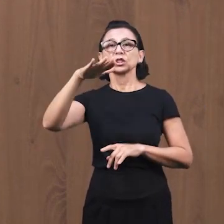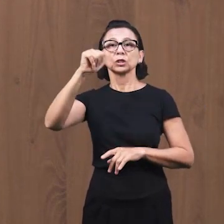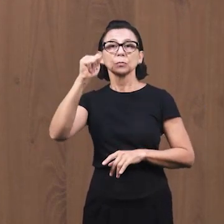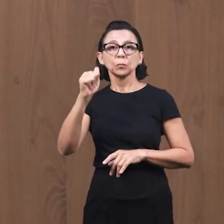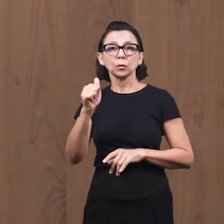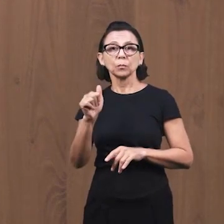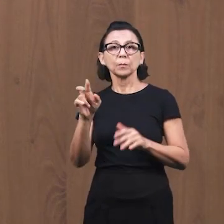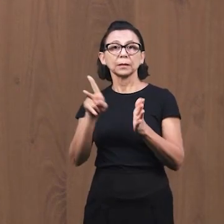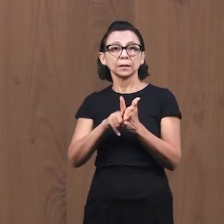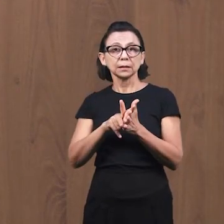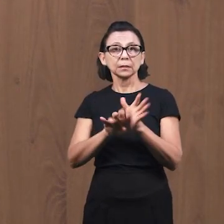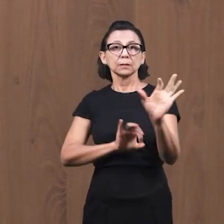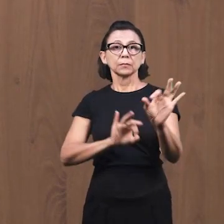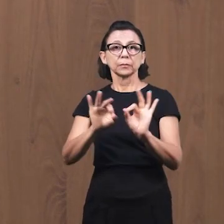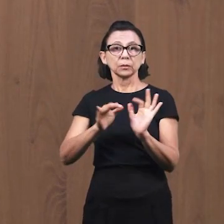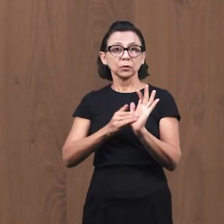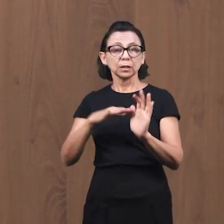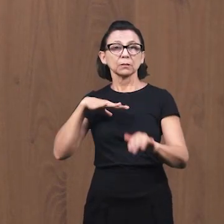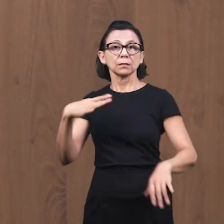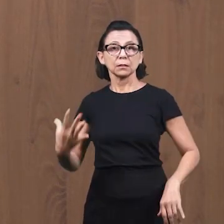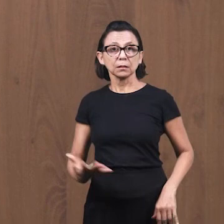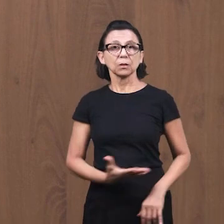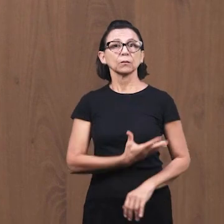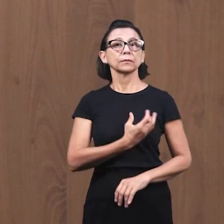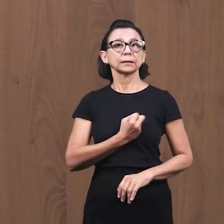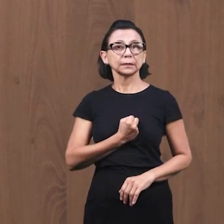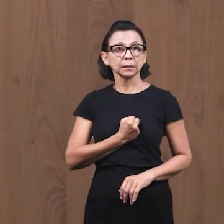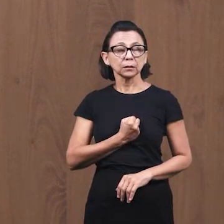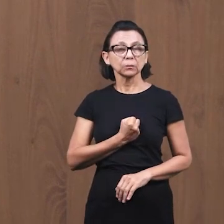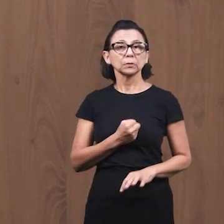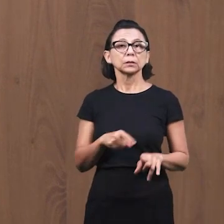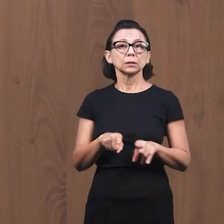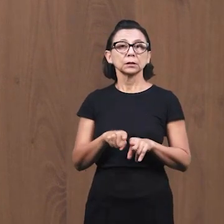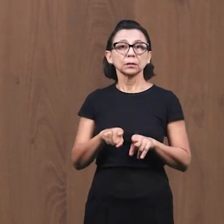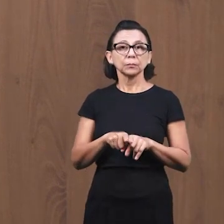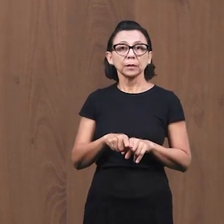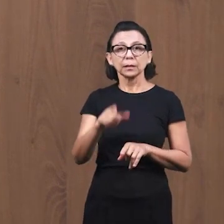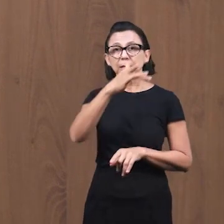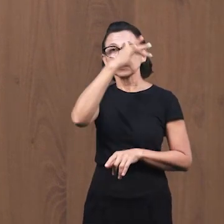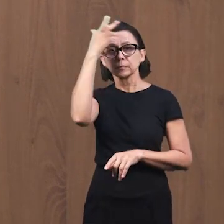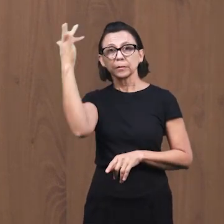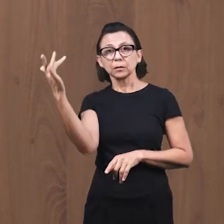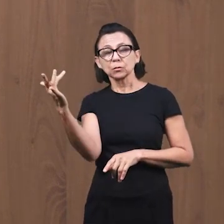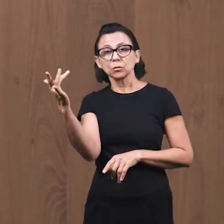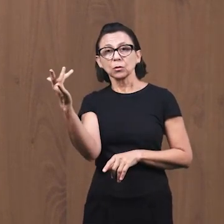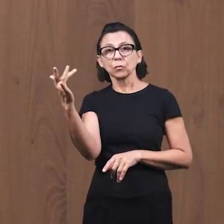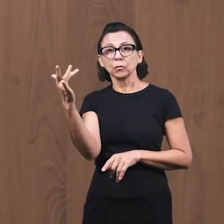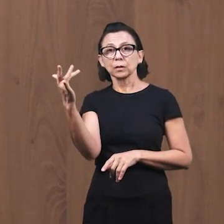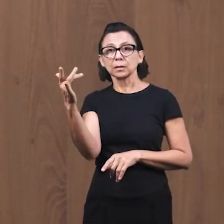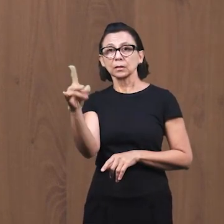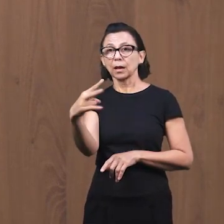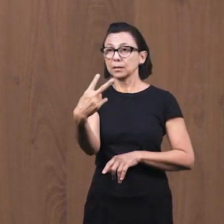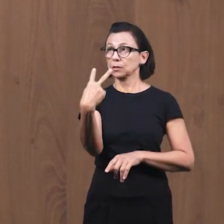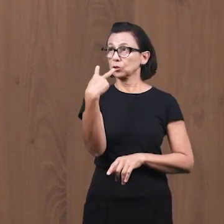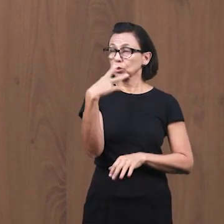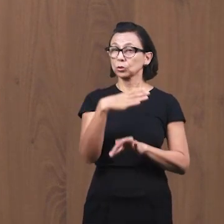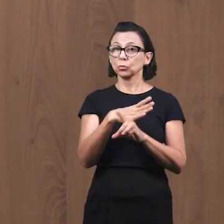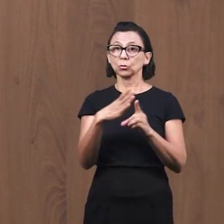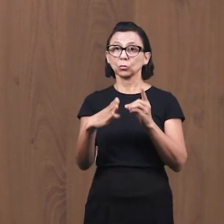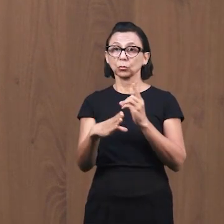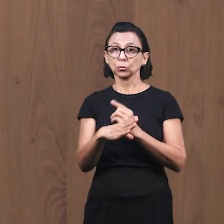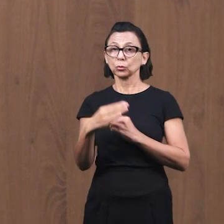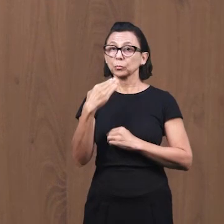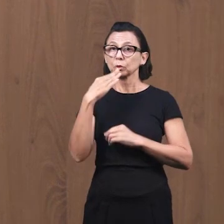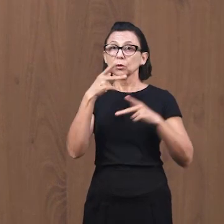этот славный проект. И мы просим, Господь, чтобы все были